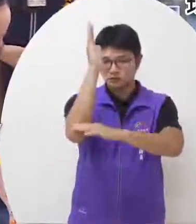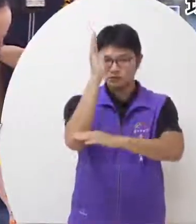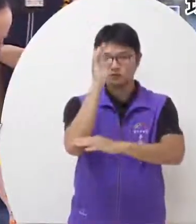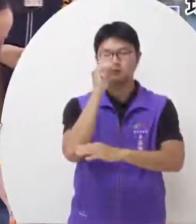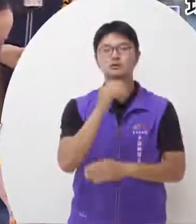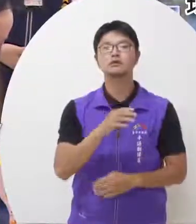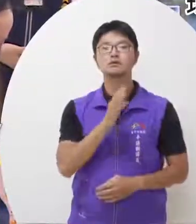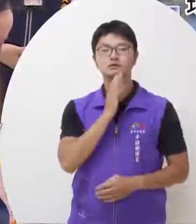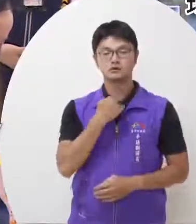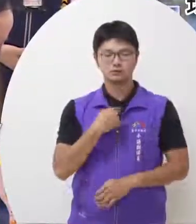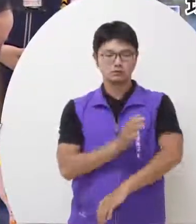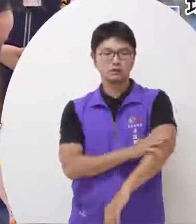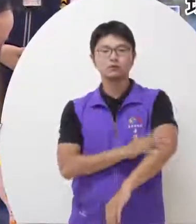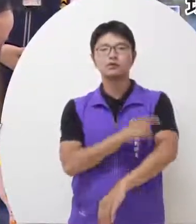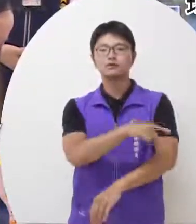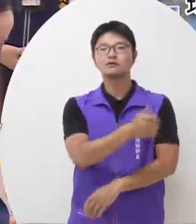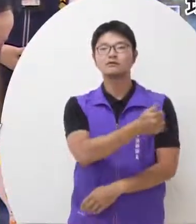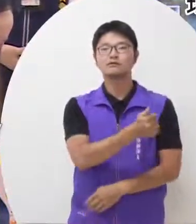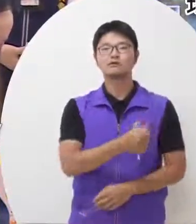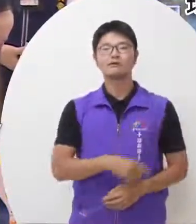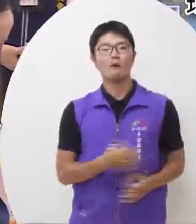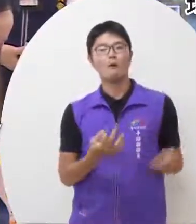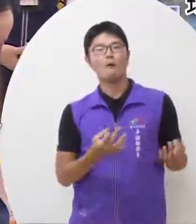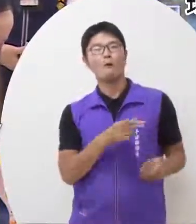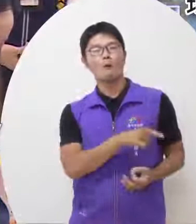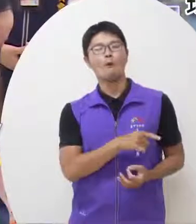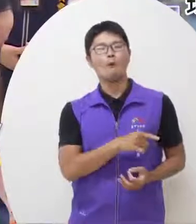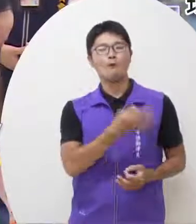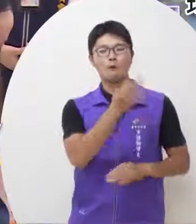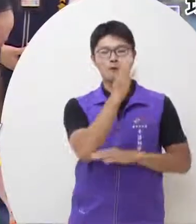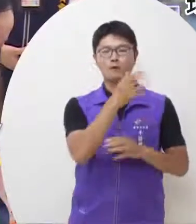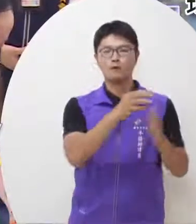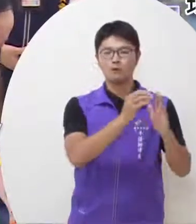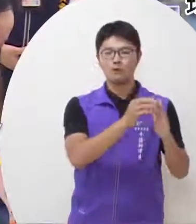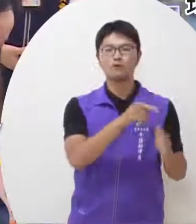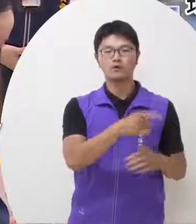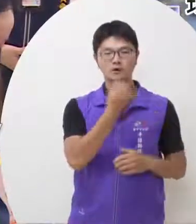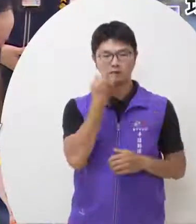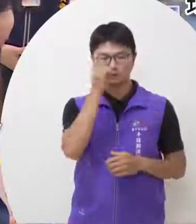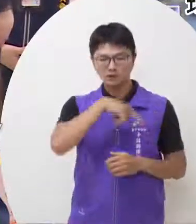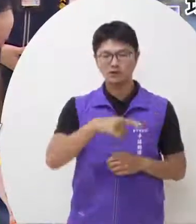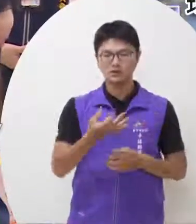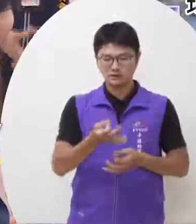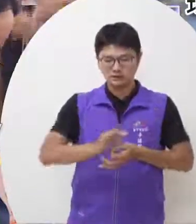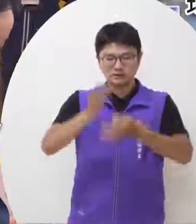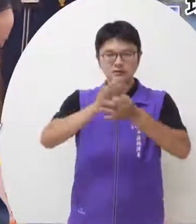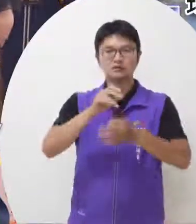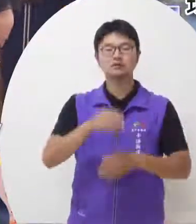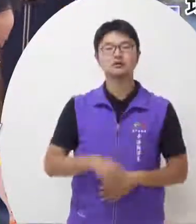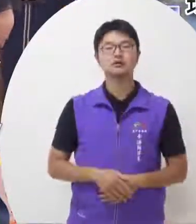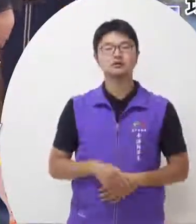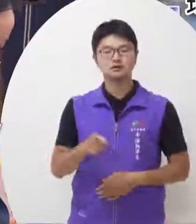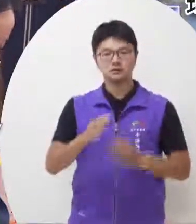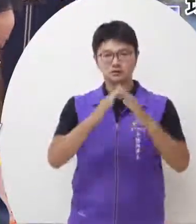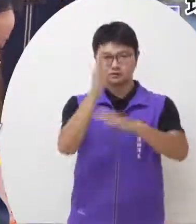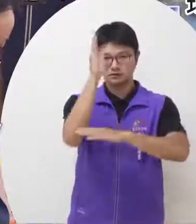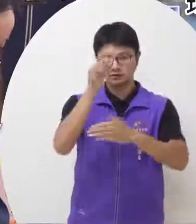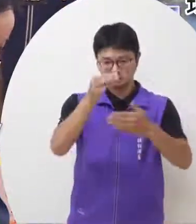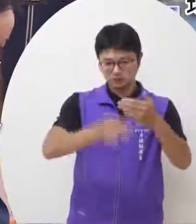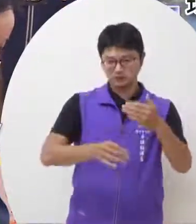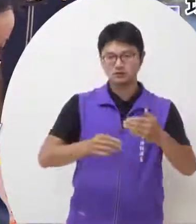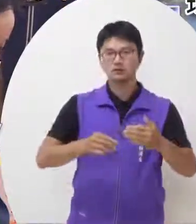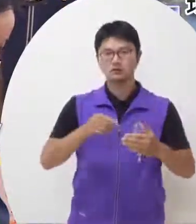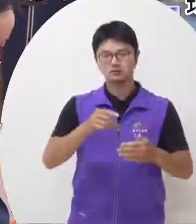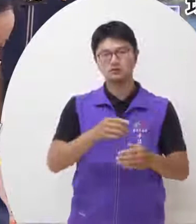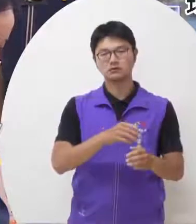位财神爷哈，我来问问看用给寡不安呢哈。但是这个是否有一套法制作业哈？那如果可